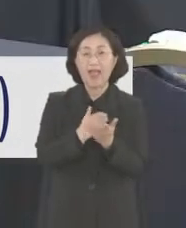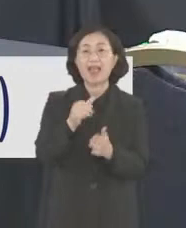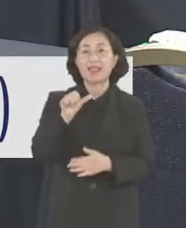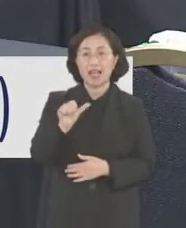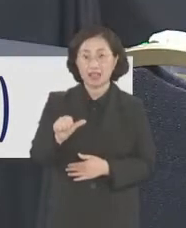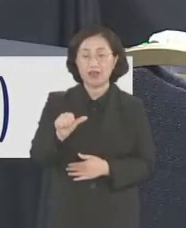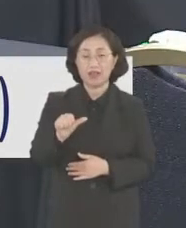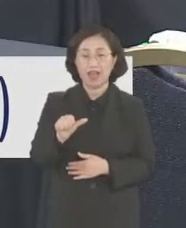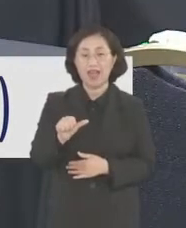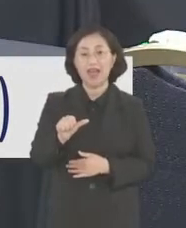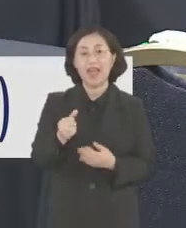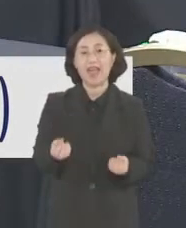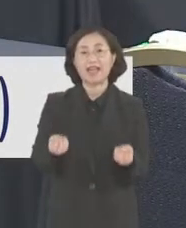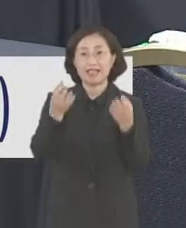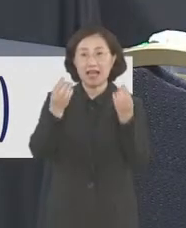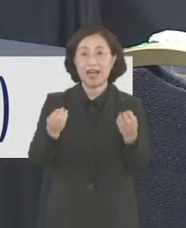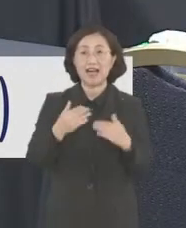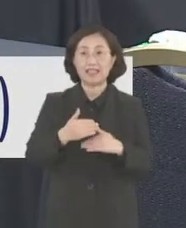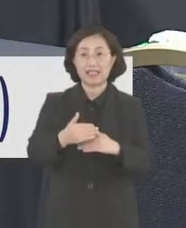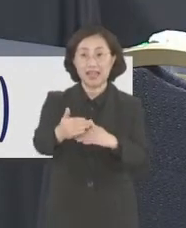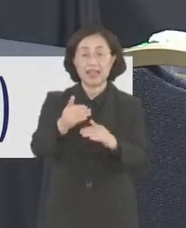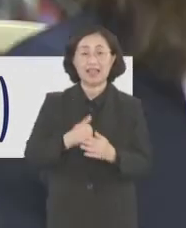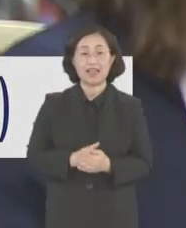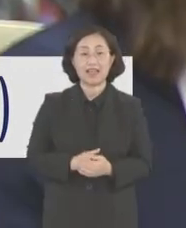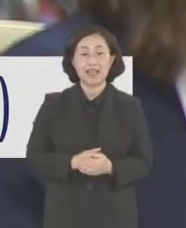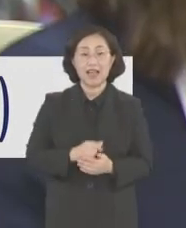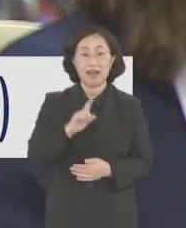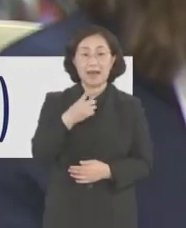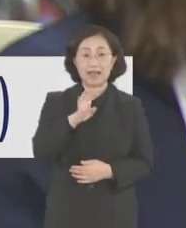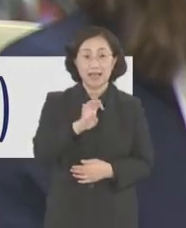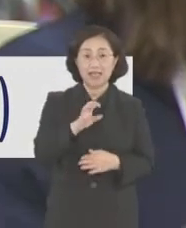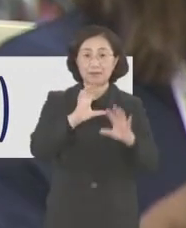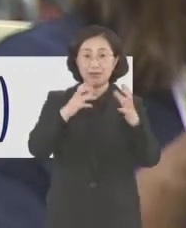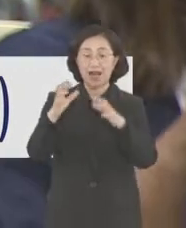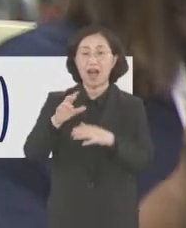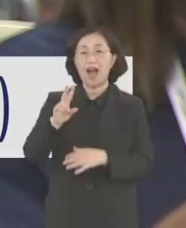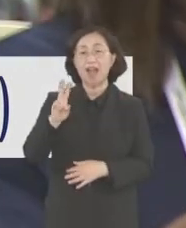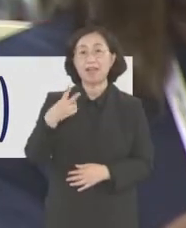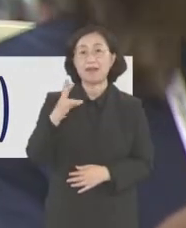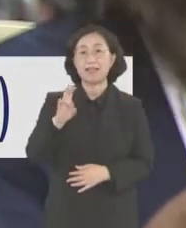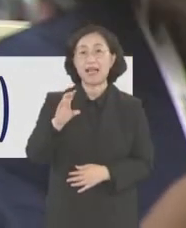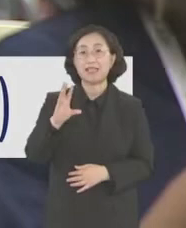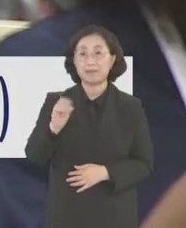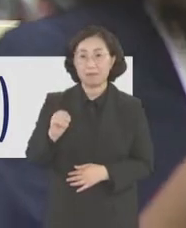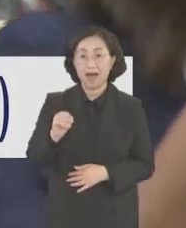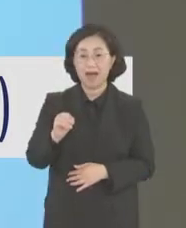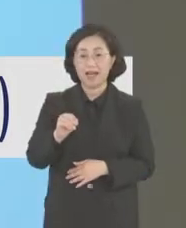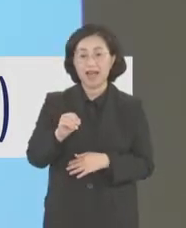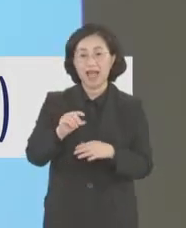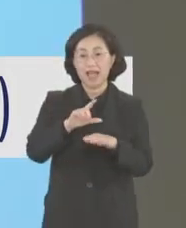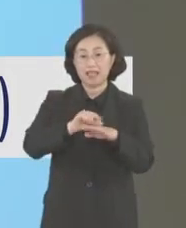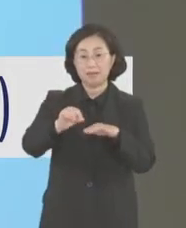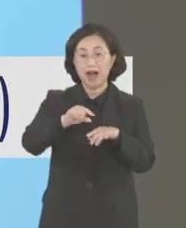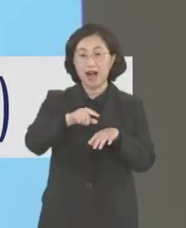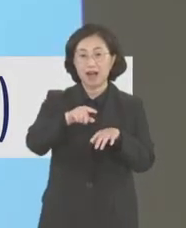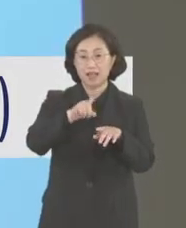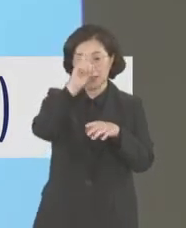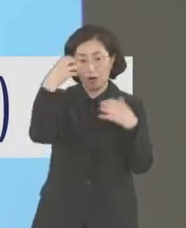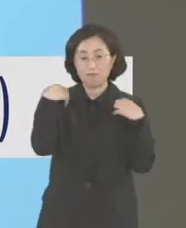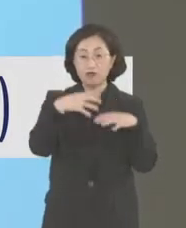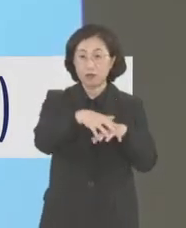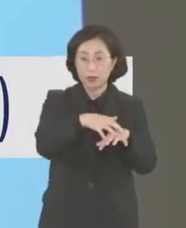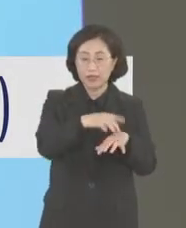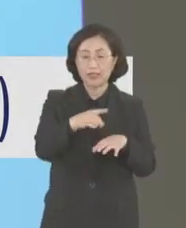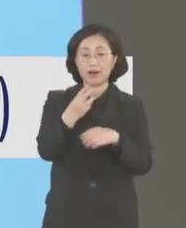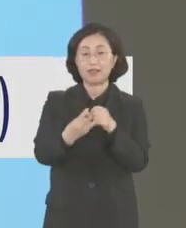대부분 행사가 본격적으로 진행됩니다. 140여 개국, 24만여 개 지방정부로 구성된 UCLG는